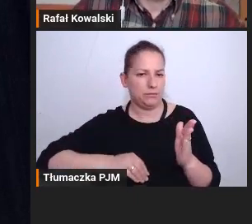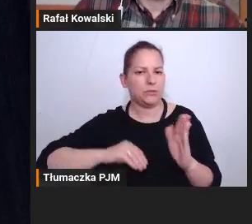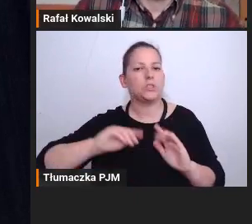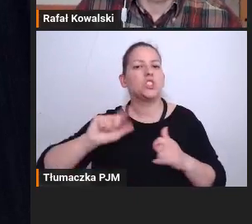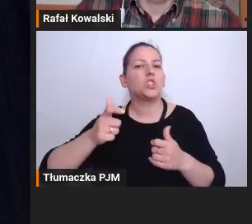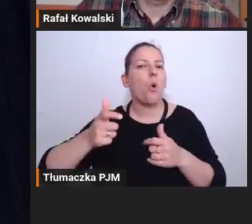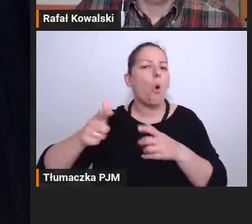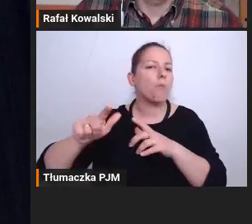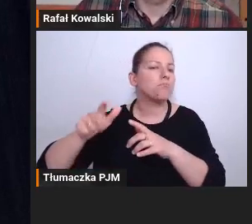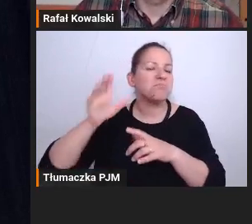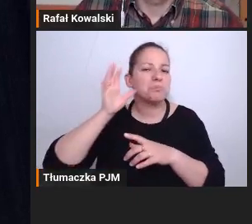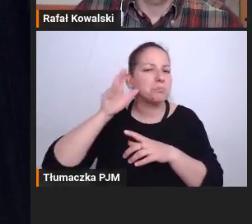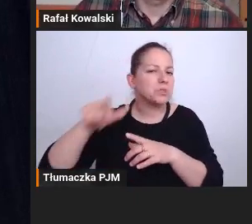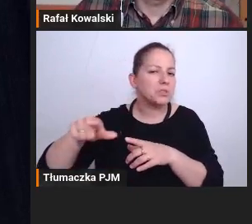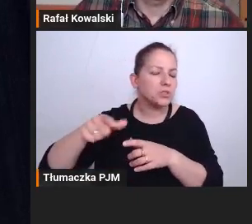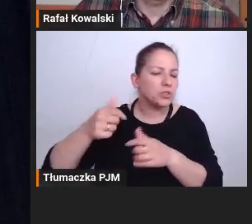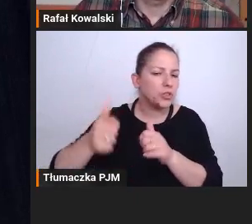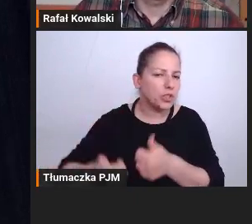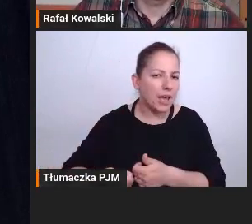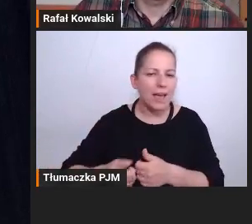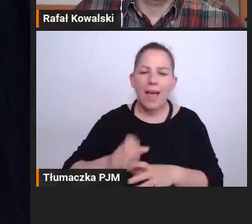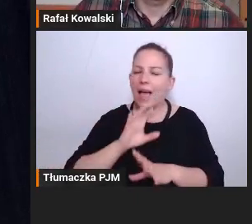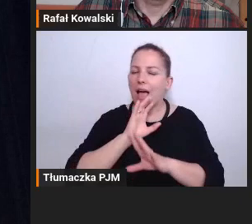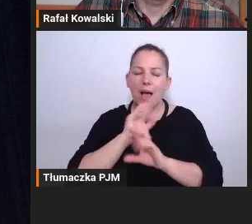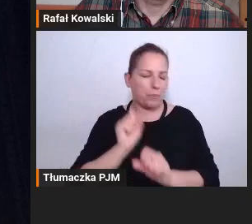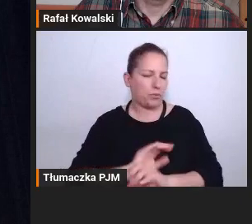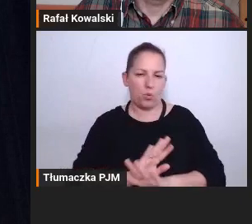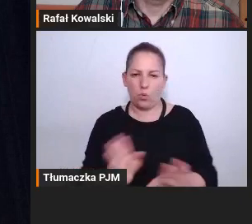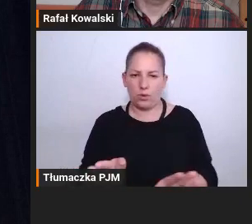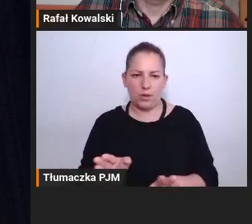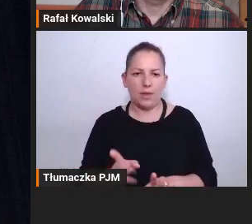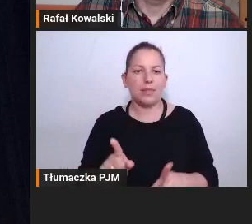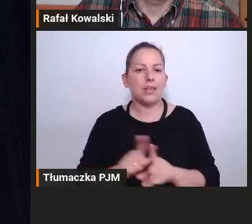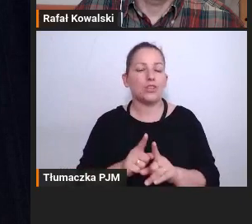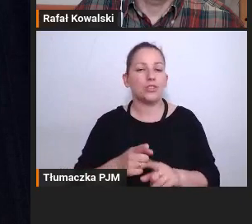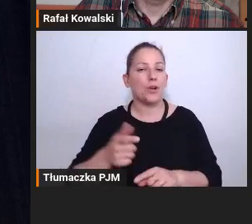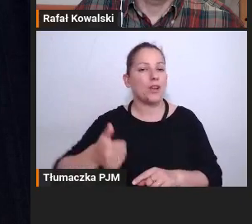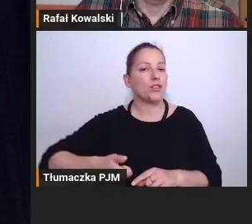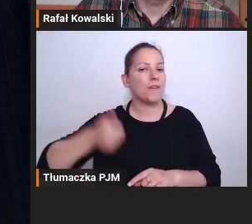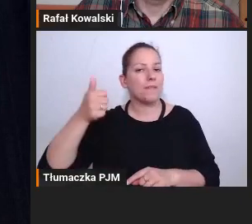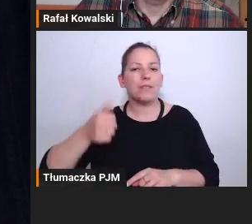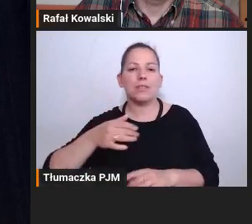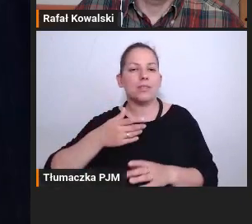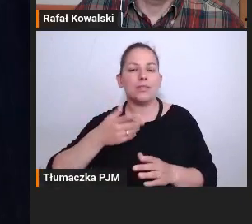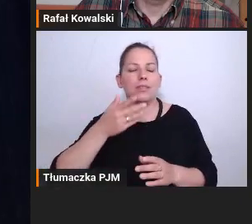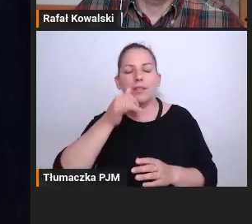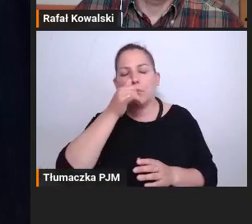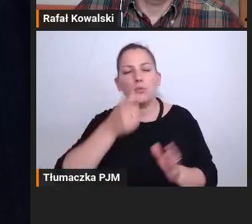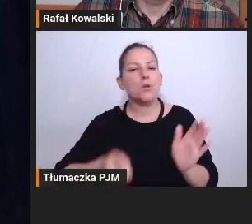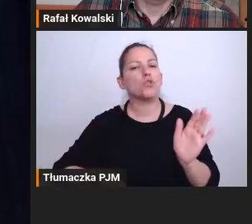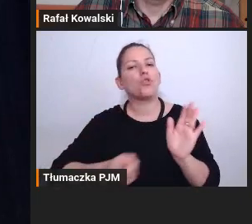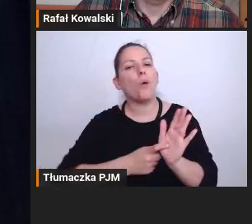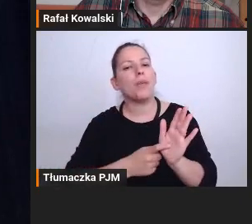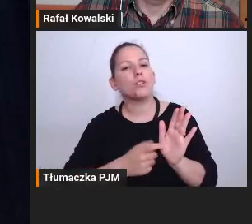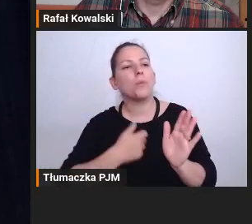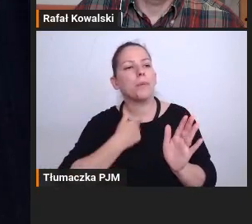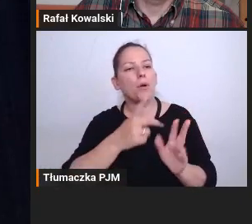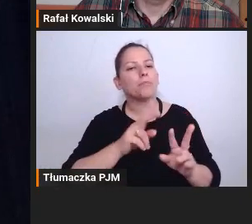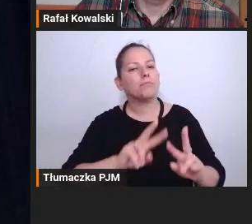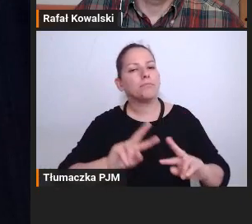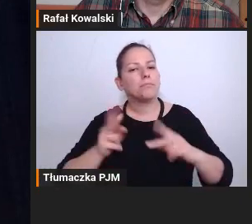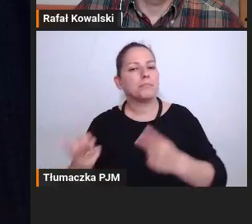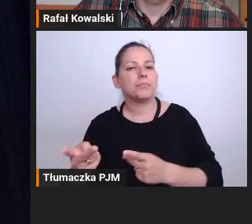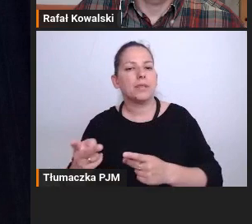się dzieje, ani absolutnie jako pracodawca nie możemy żądać od pracownika tego, żeby on przekazywał